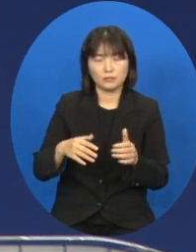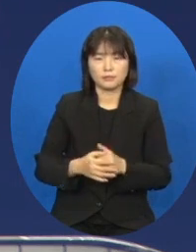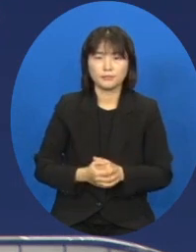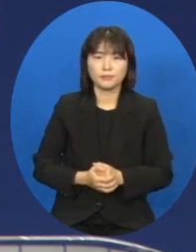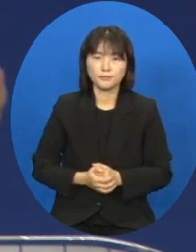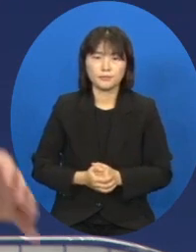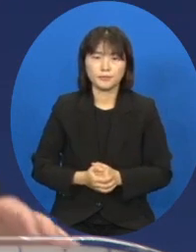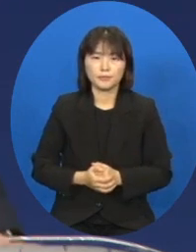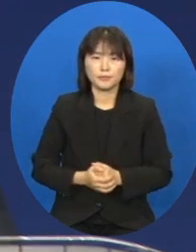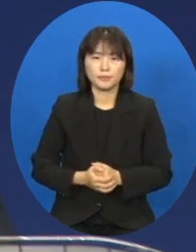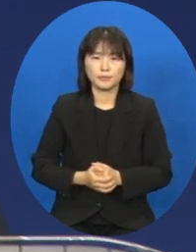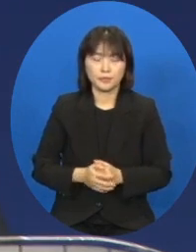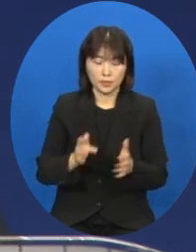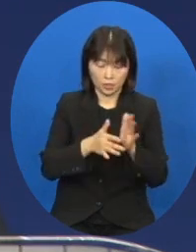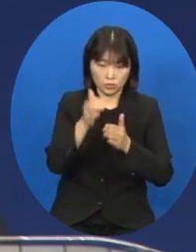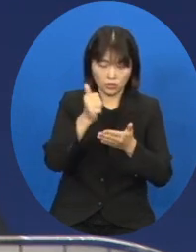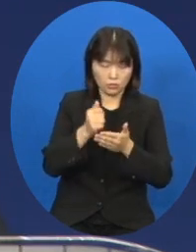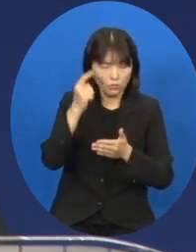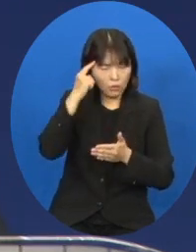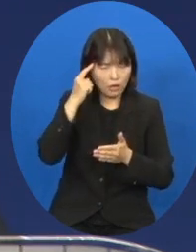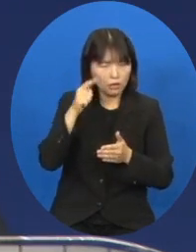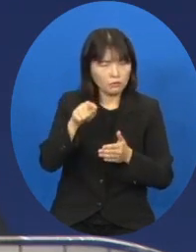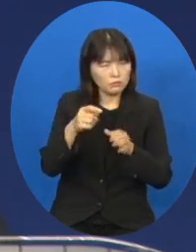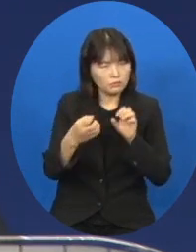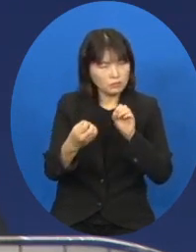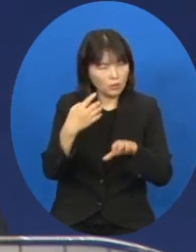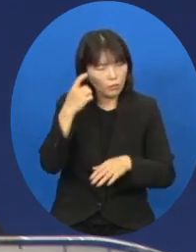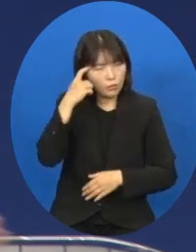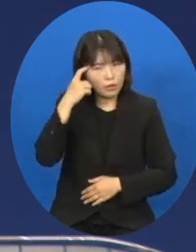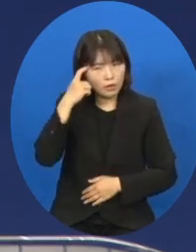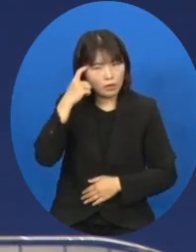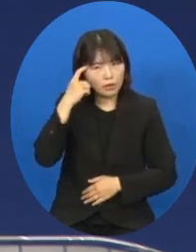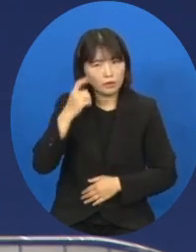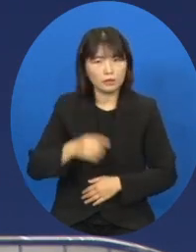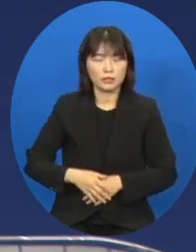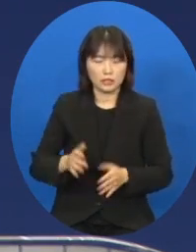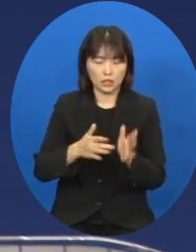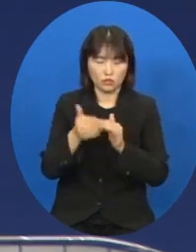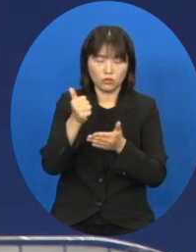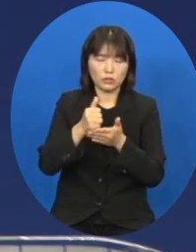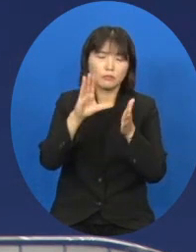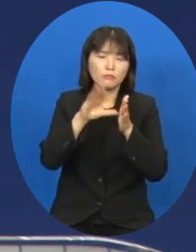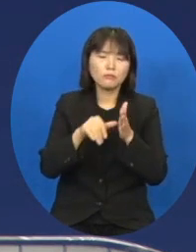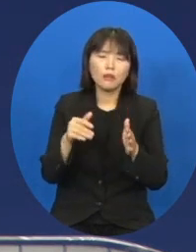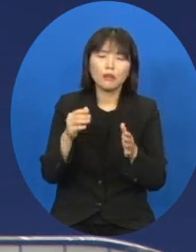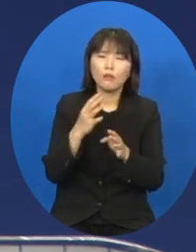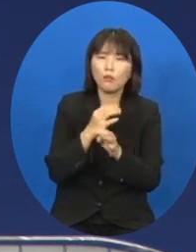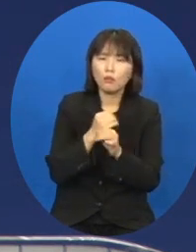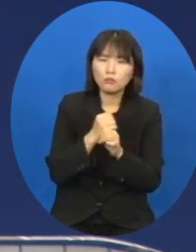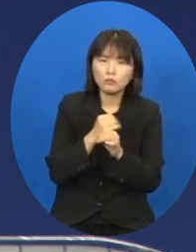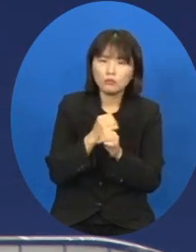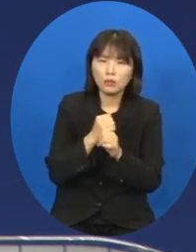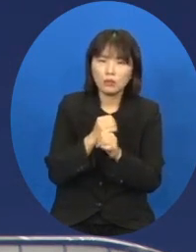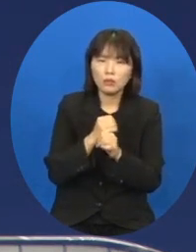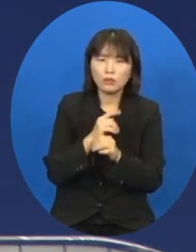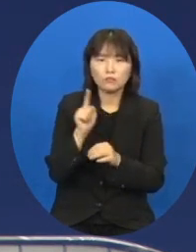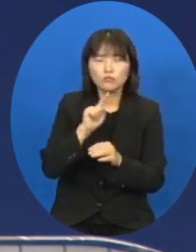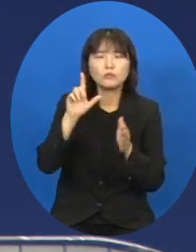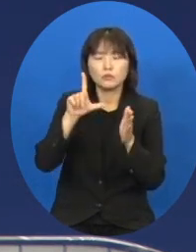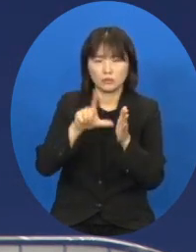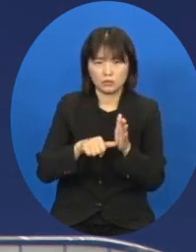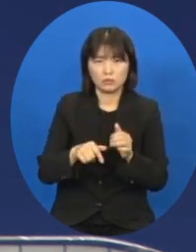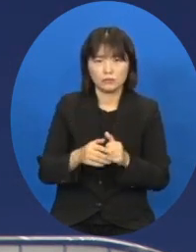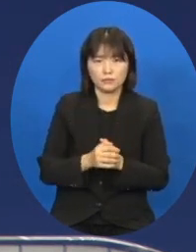하셨어요. 예수님이 왜 그런 말씀을 하셨을까요? 예수님의 때는 도대체 어느 때를 말하는 겁니까?